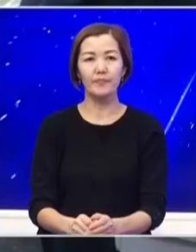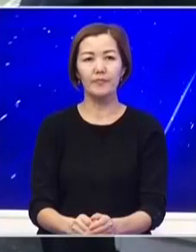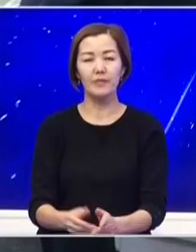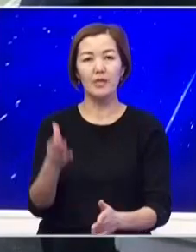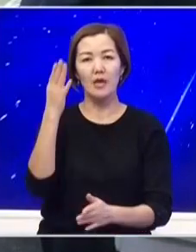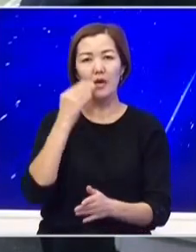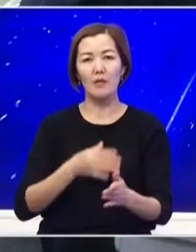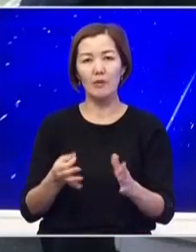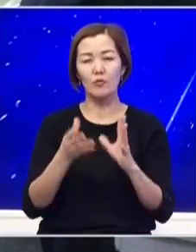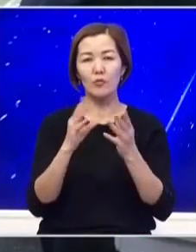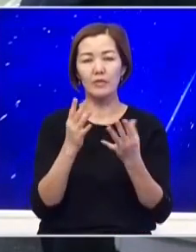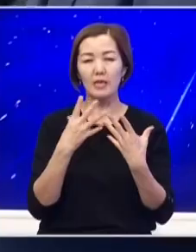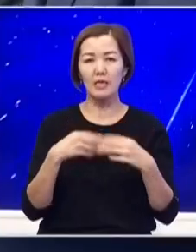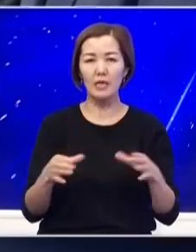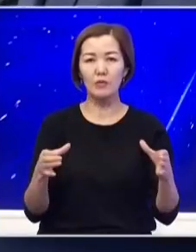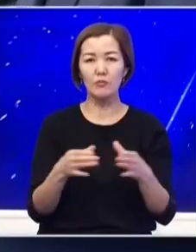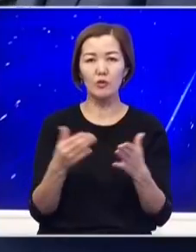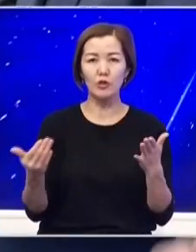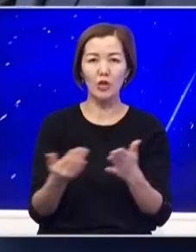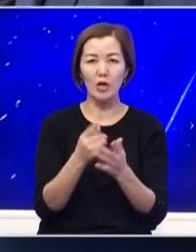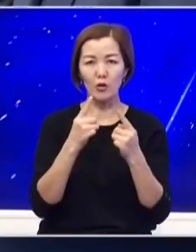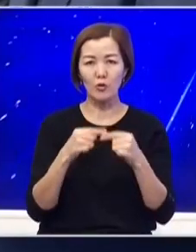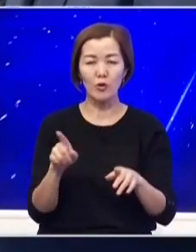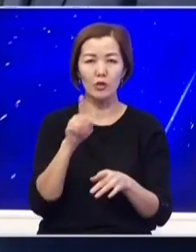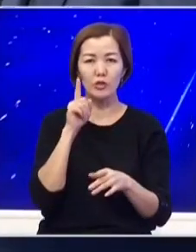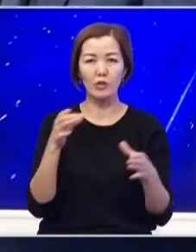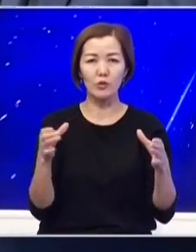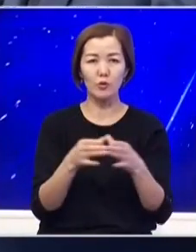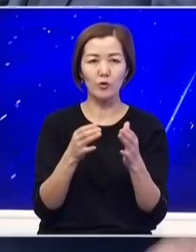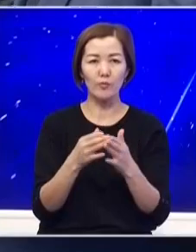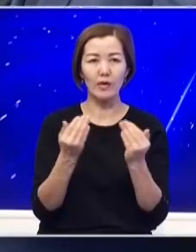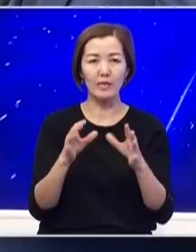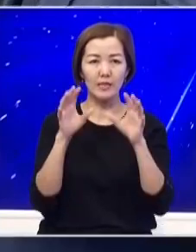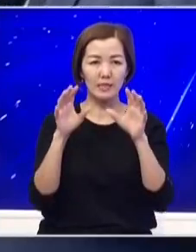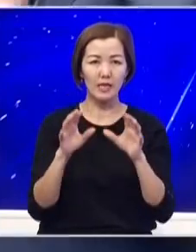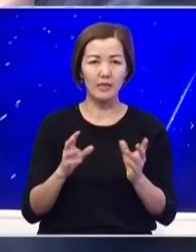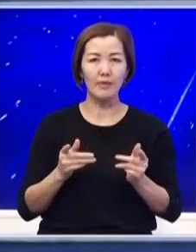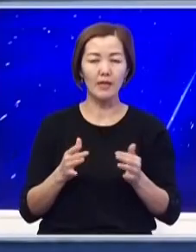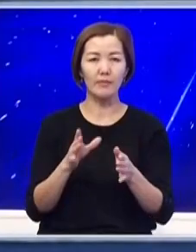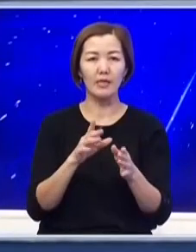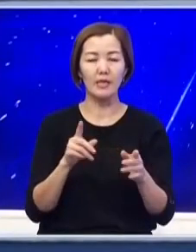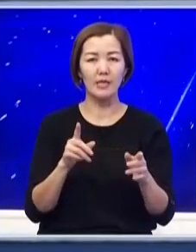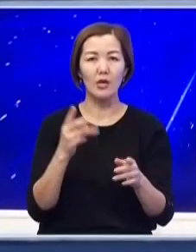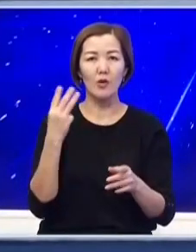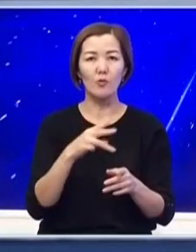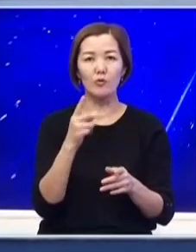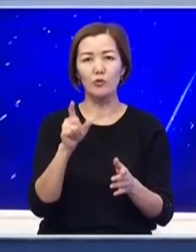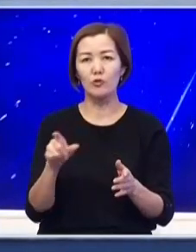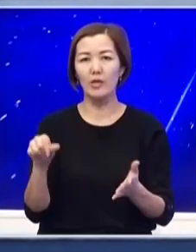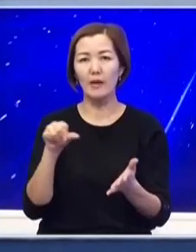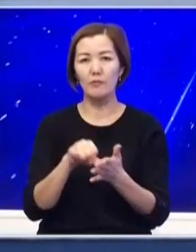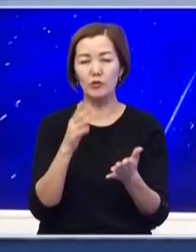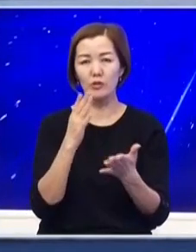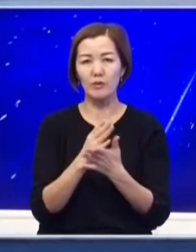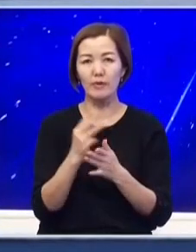Алматы облысының қоғамдық кеңесі жаңа құрылған жас ұйым. Қазіргі күні заңнама талаптарына сай 33 мүшесі бар.